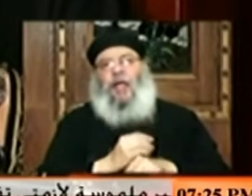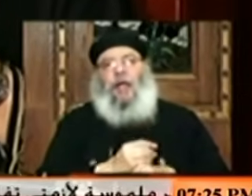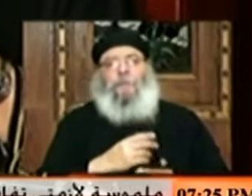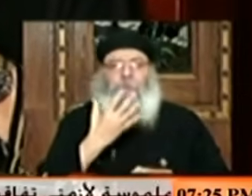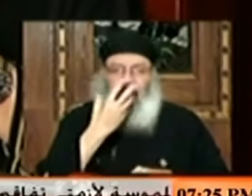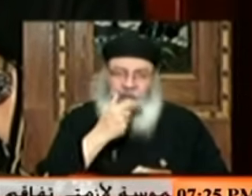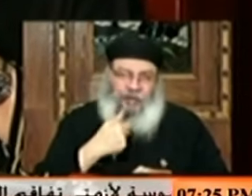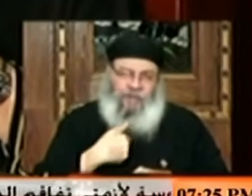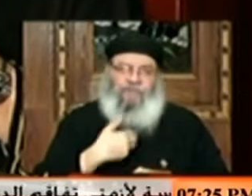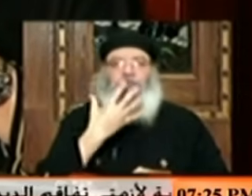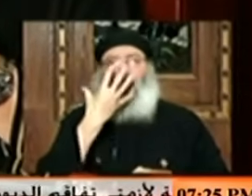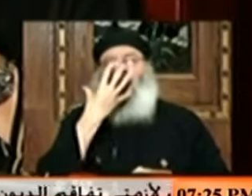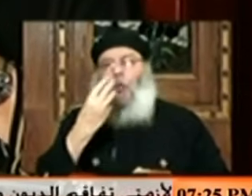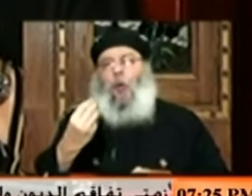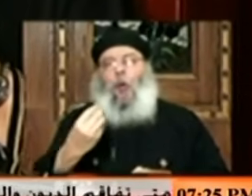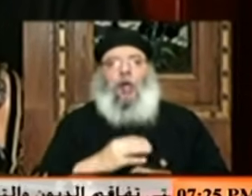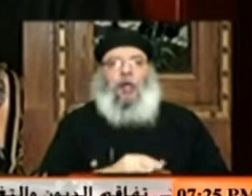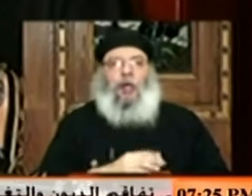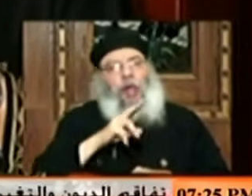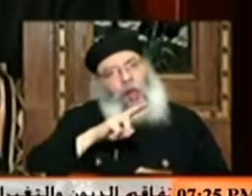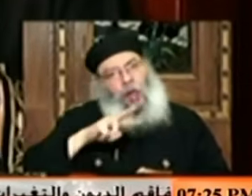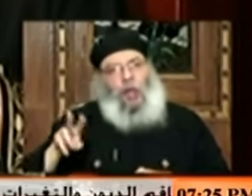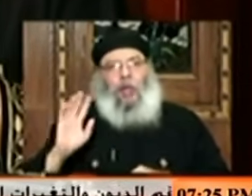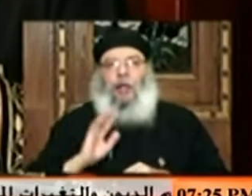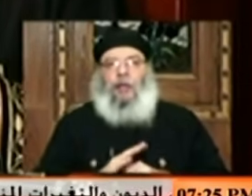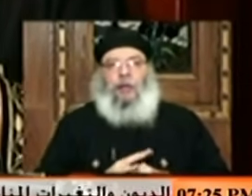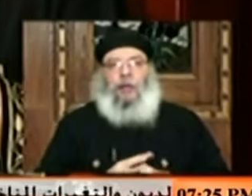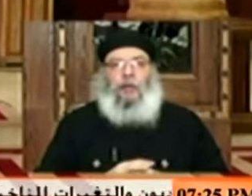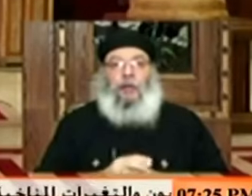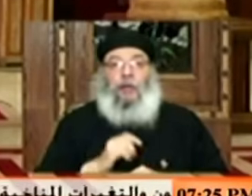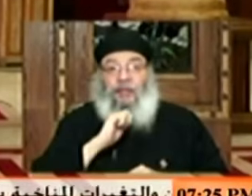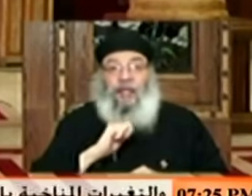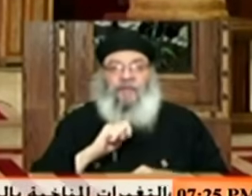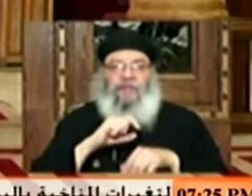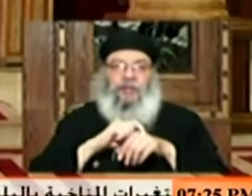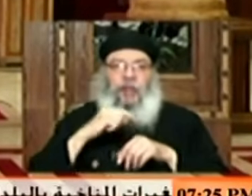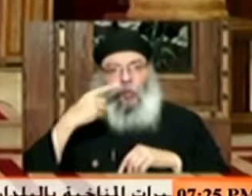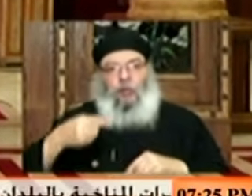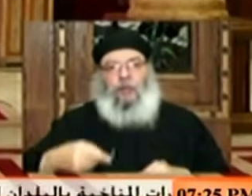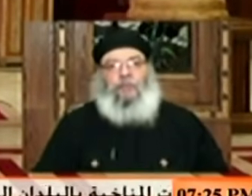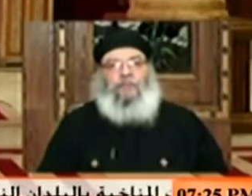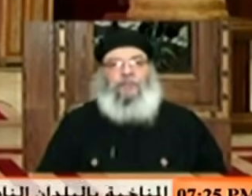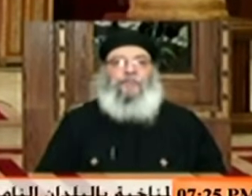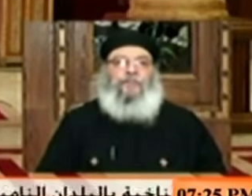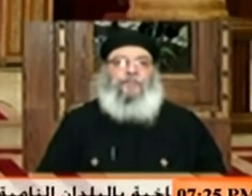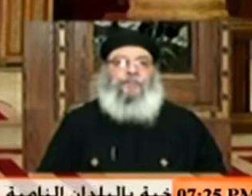نفسي ضعف روحي كيف ما يكون ضعف الانسان اللي